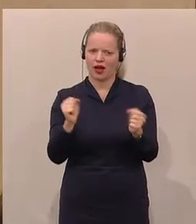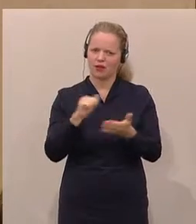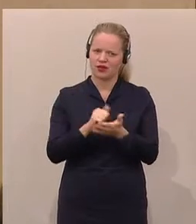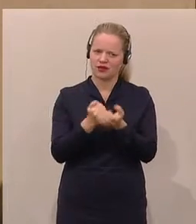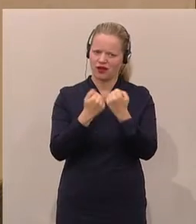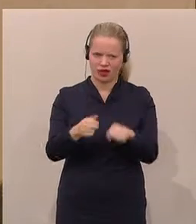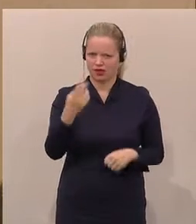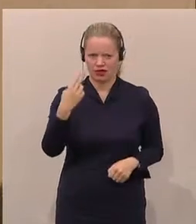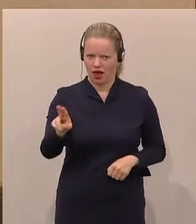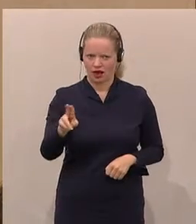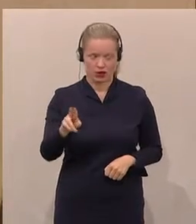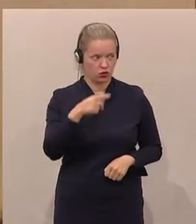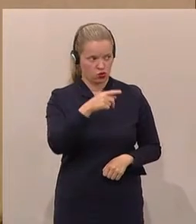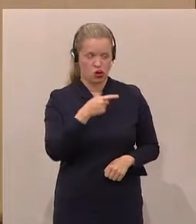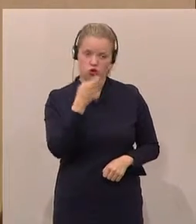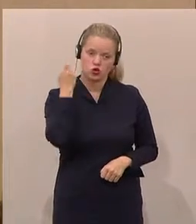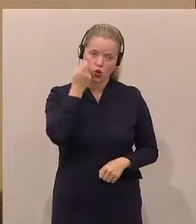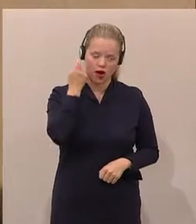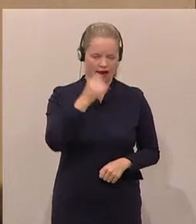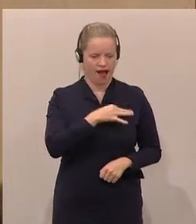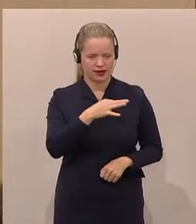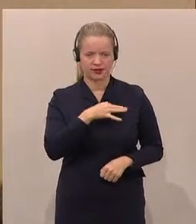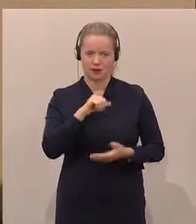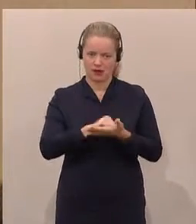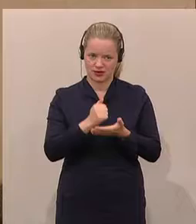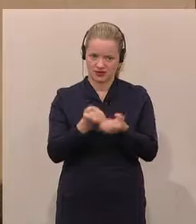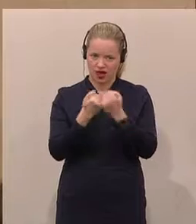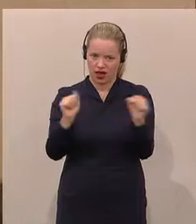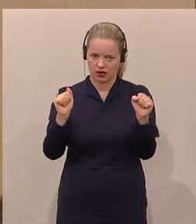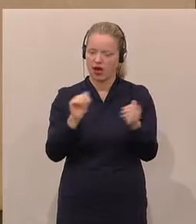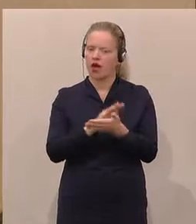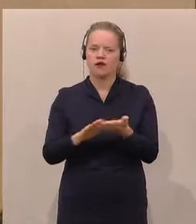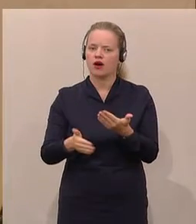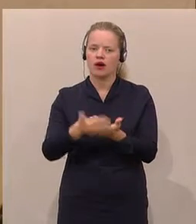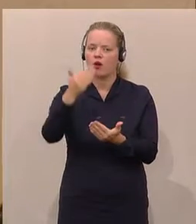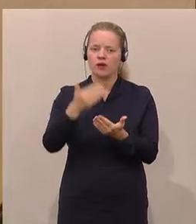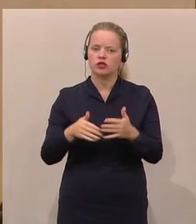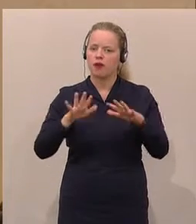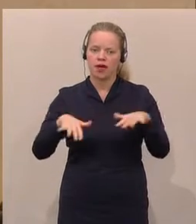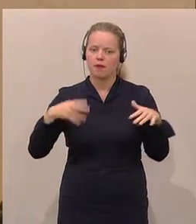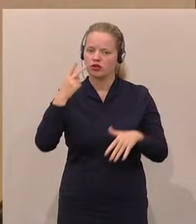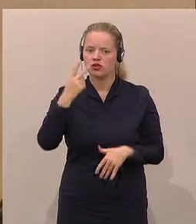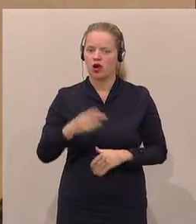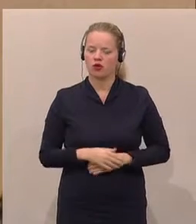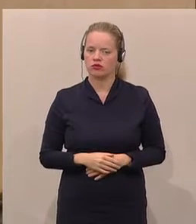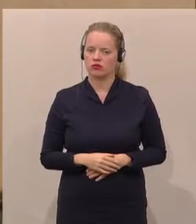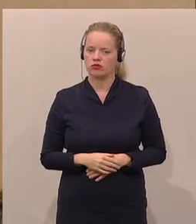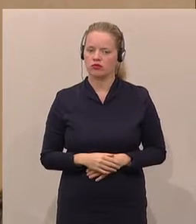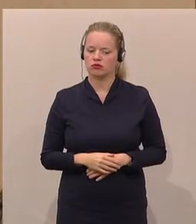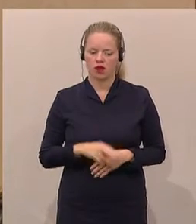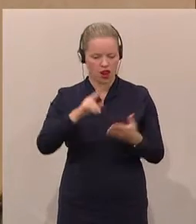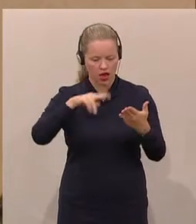Angst um die Meinungs- und Pressefreiheit hat, muss man nur auf die Homepage des Parlaments gehen oder mal nachlesen, was das